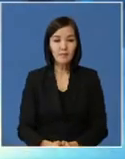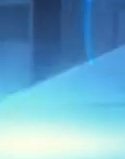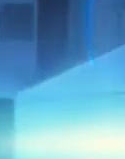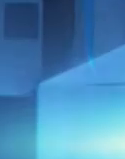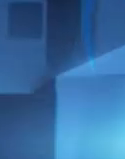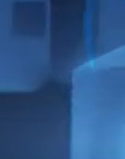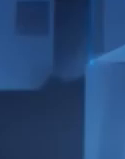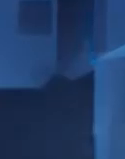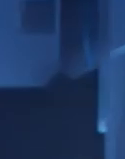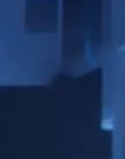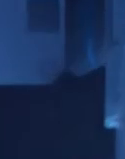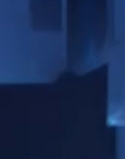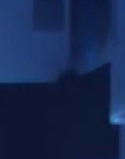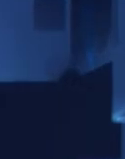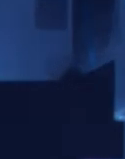Жетісу телеарнасы.